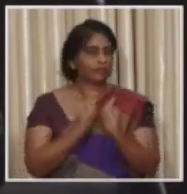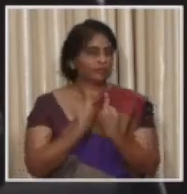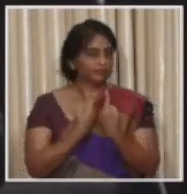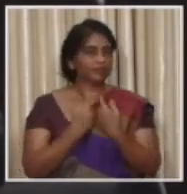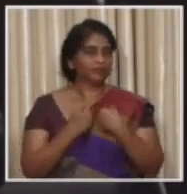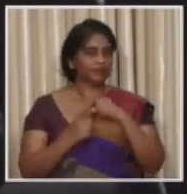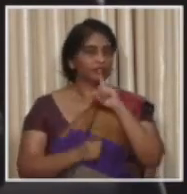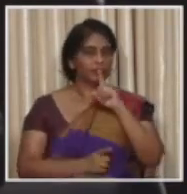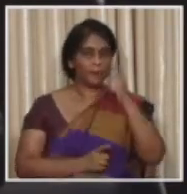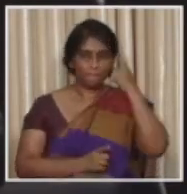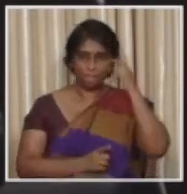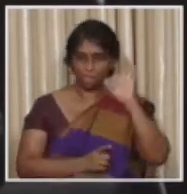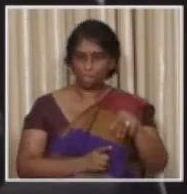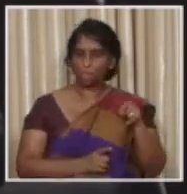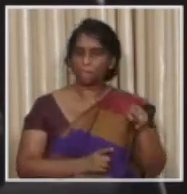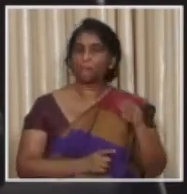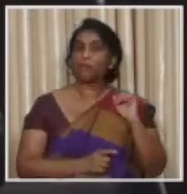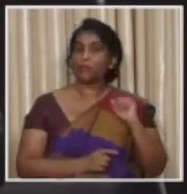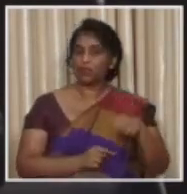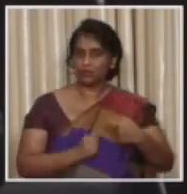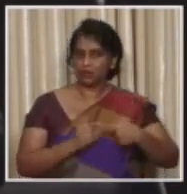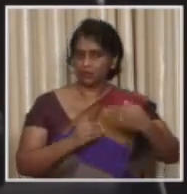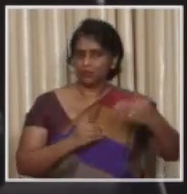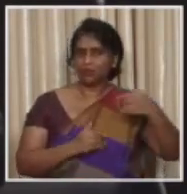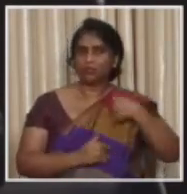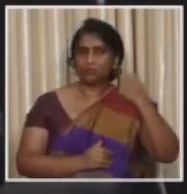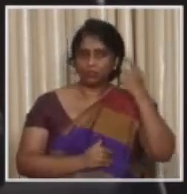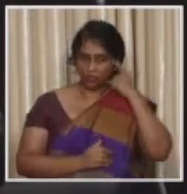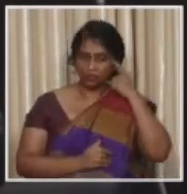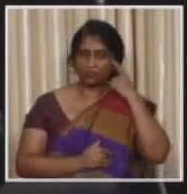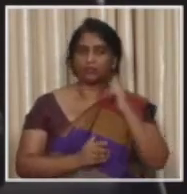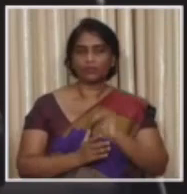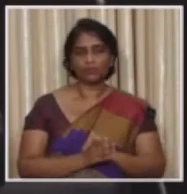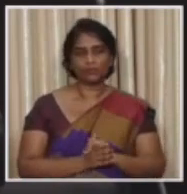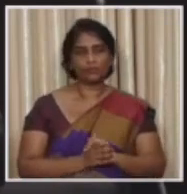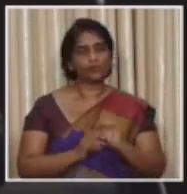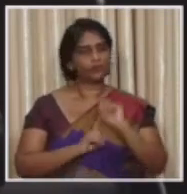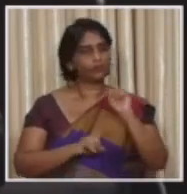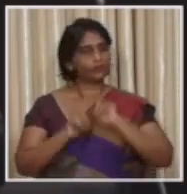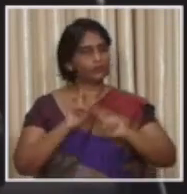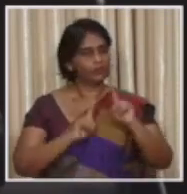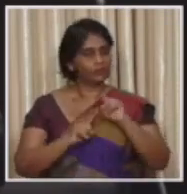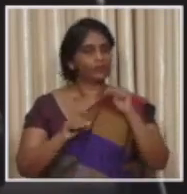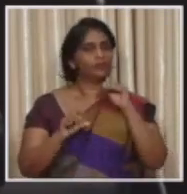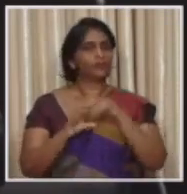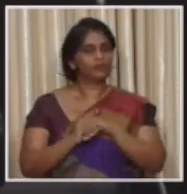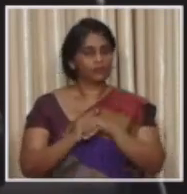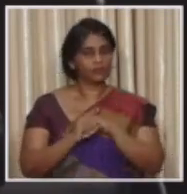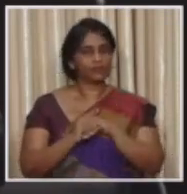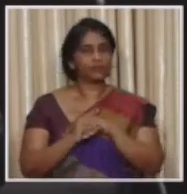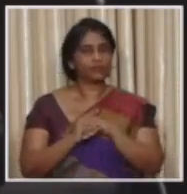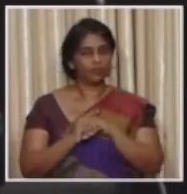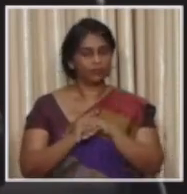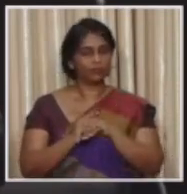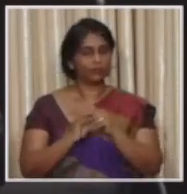තමයි බලාපොරොත්තු වෙන්නේ. මොකද මේ දිනවල අපි දන්නවා පාර්ලිමේන්තුව තුලින් ක්‍රියාත්මක වෙන